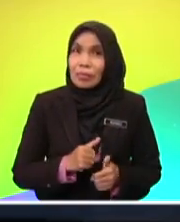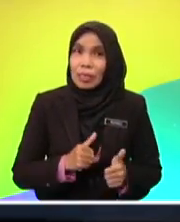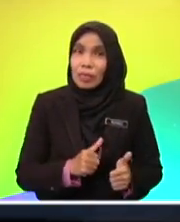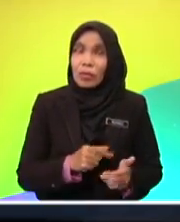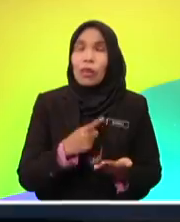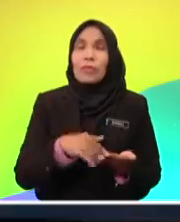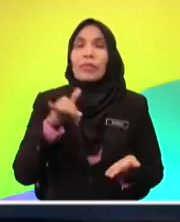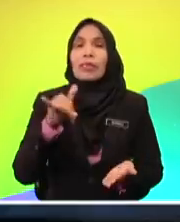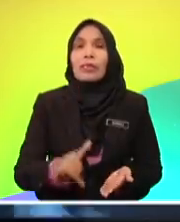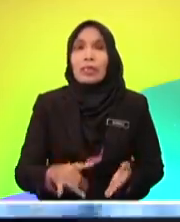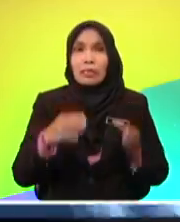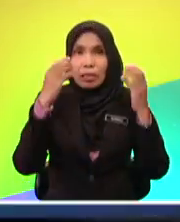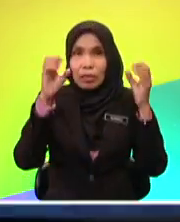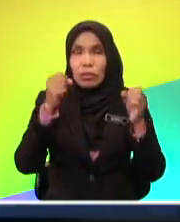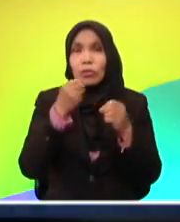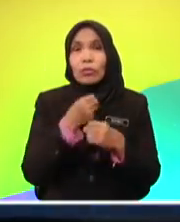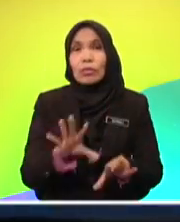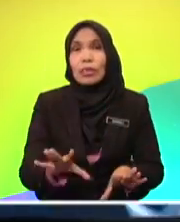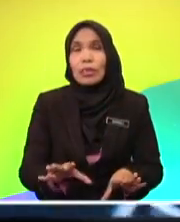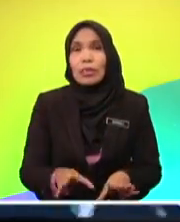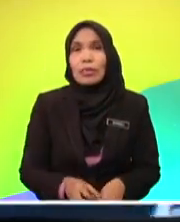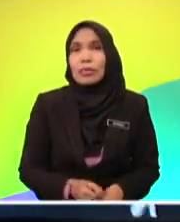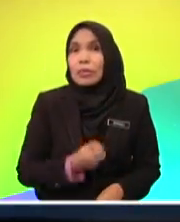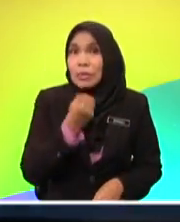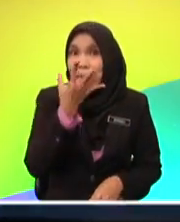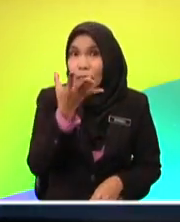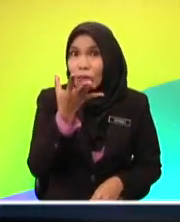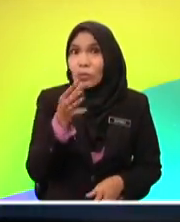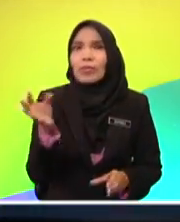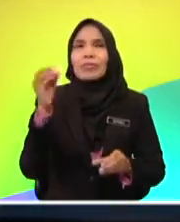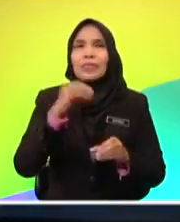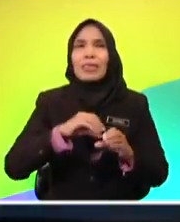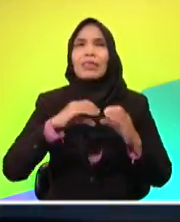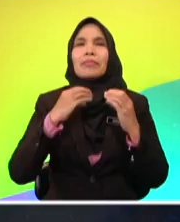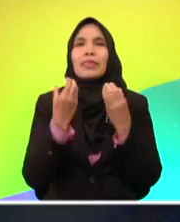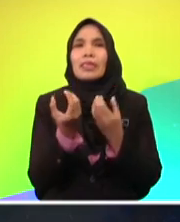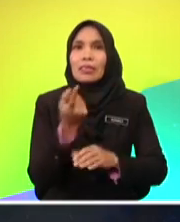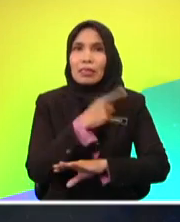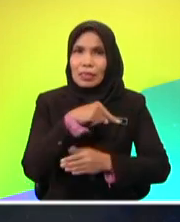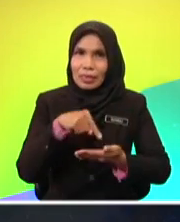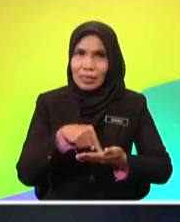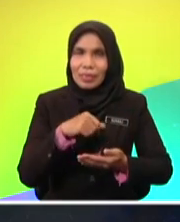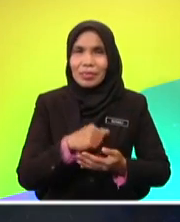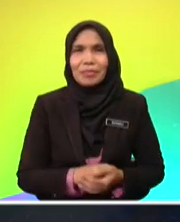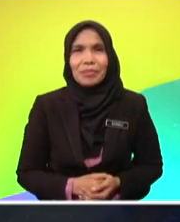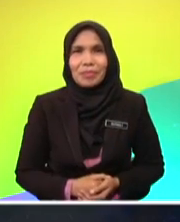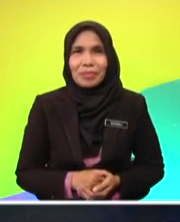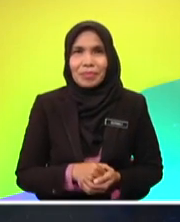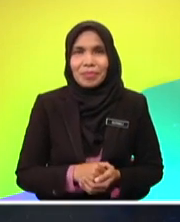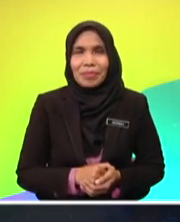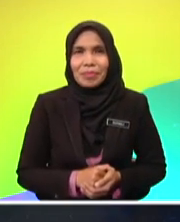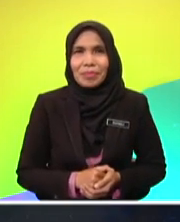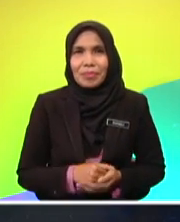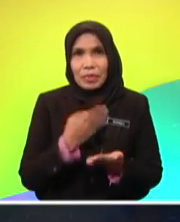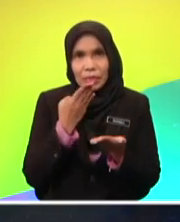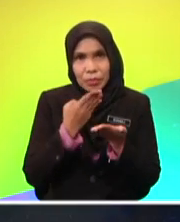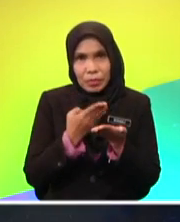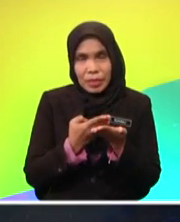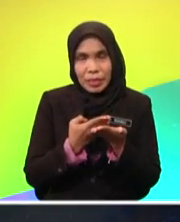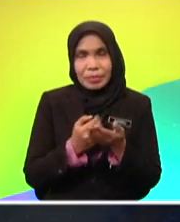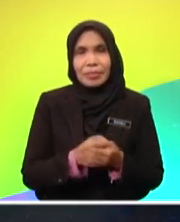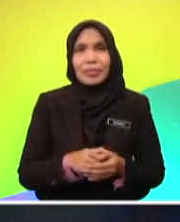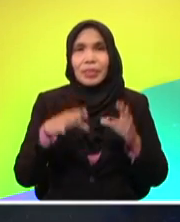cikgu terangkan dalam kelas kita hari ini. Saya boleh dapat buah kelapa tu cikgu kan? Boleh. Baik, cikgu